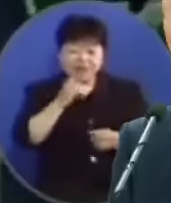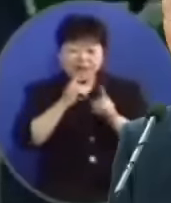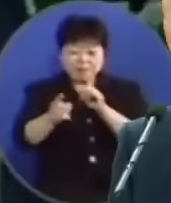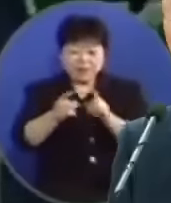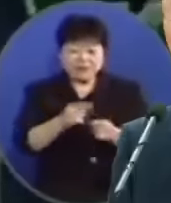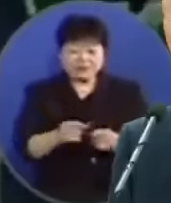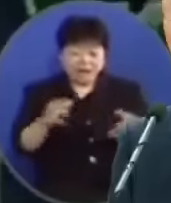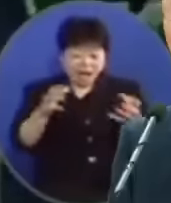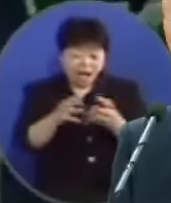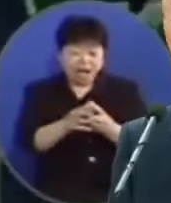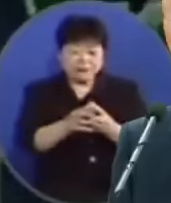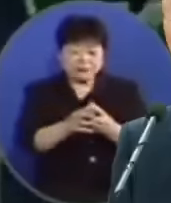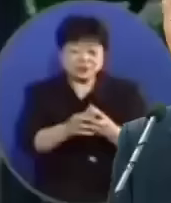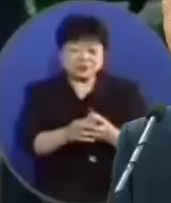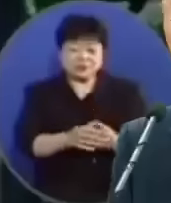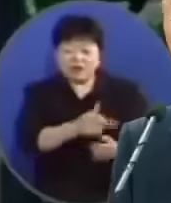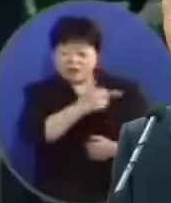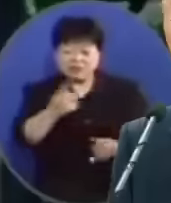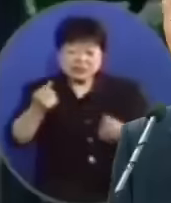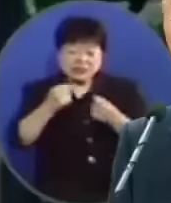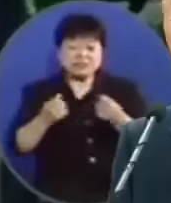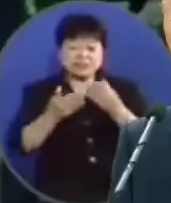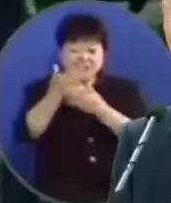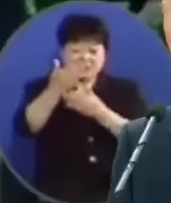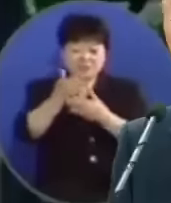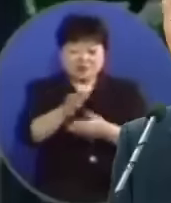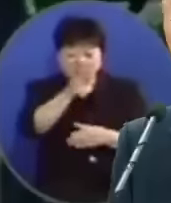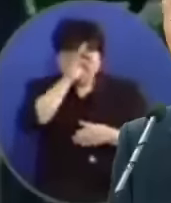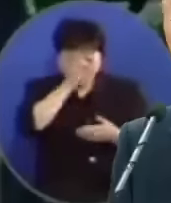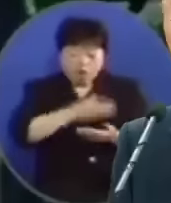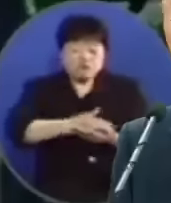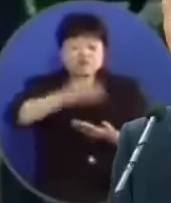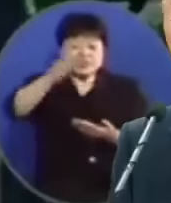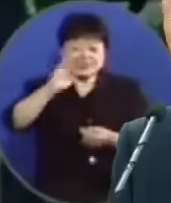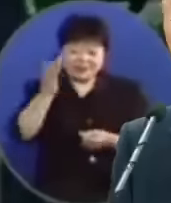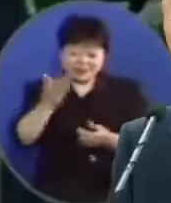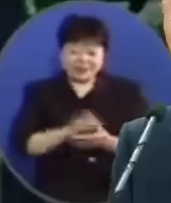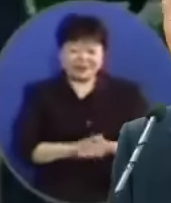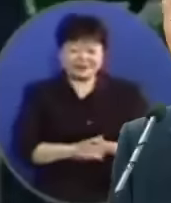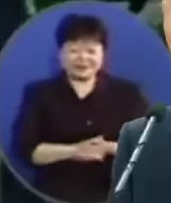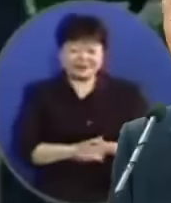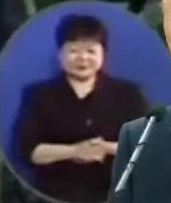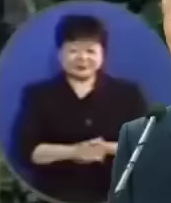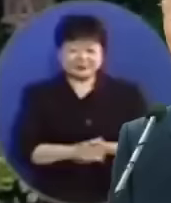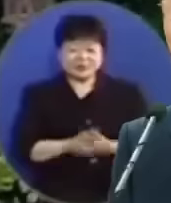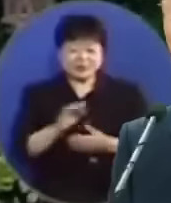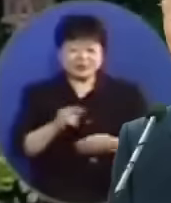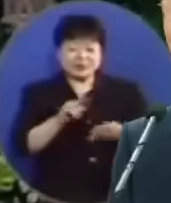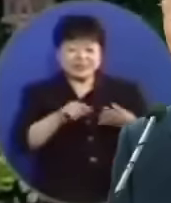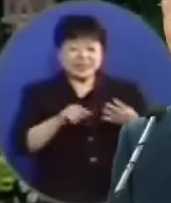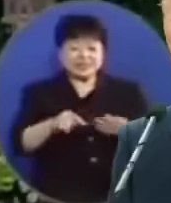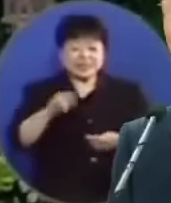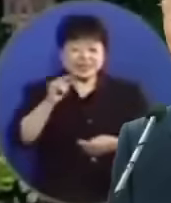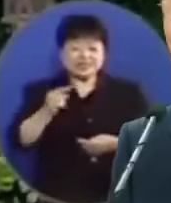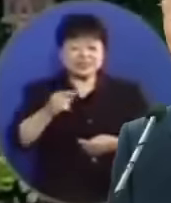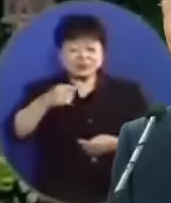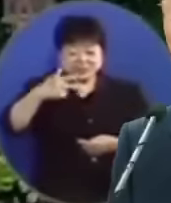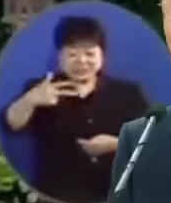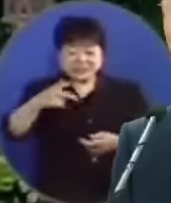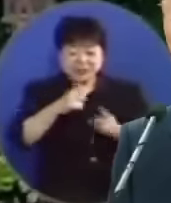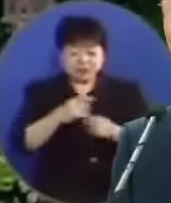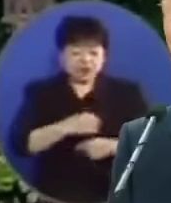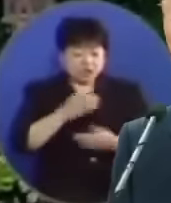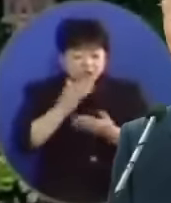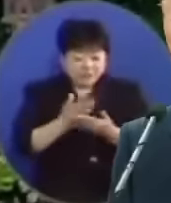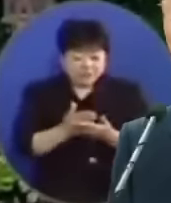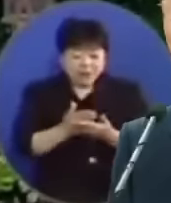말씀이 함께해서 큰 힘이 되어서 병을 물리치고 마는 것입니다. 빌립보서 4장 6절로 7절에 아무것도